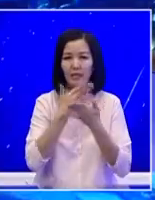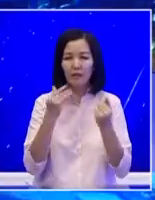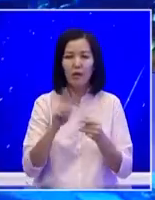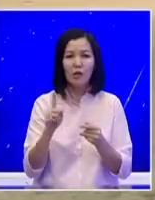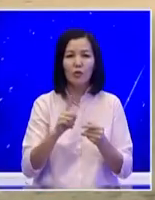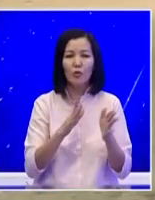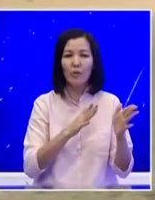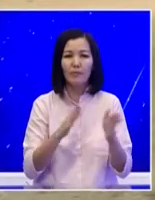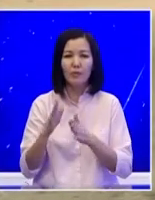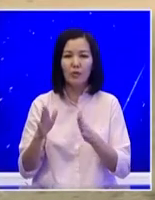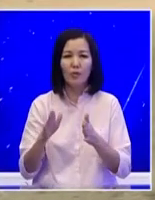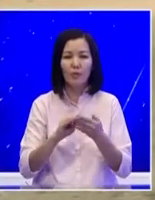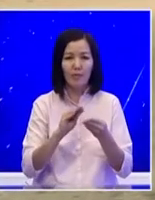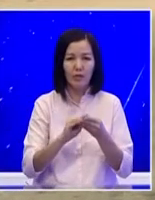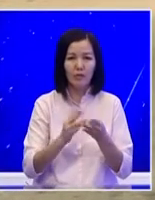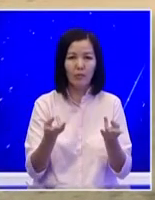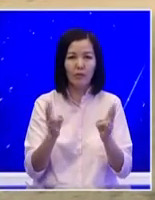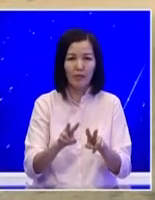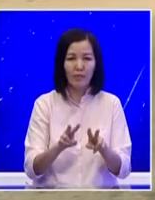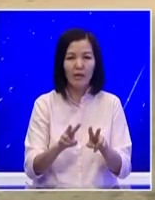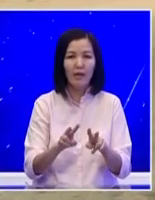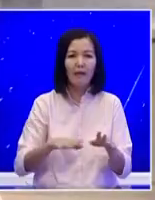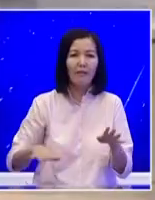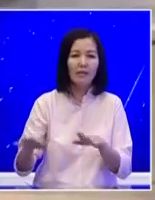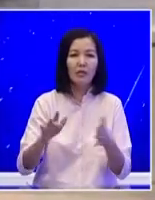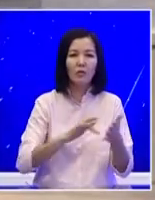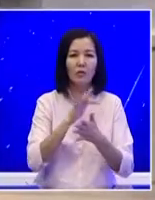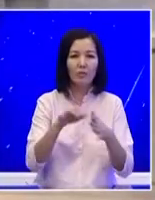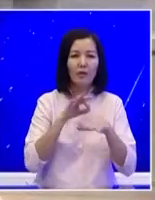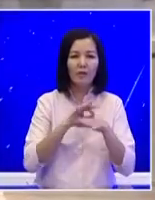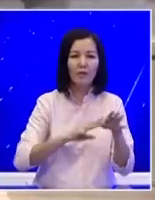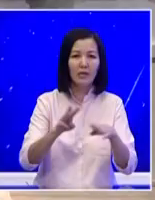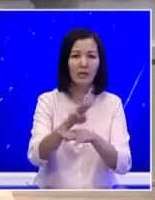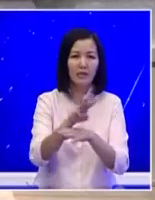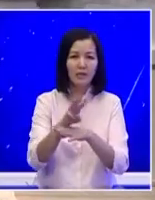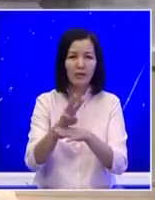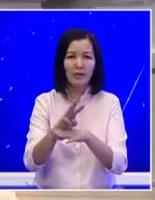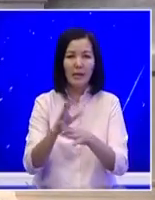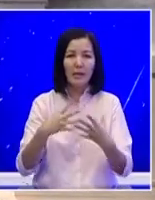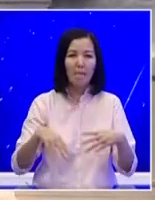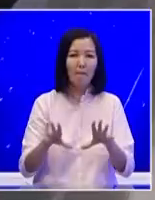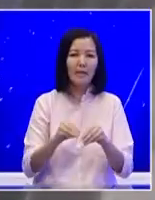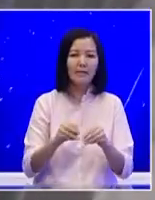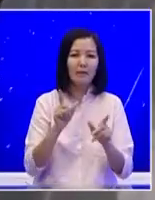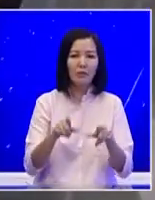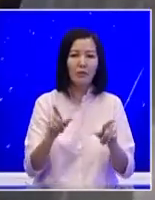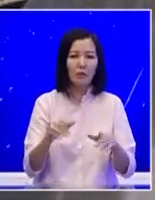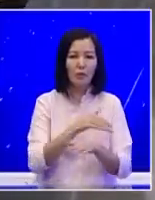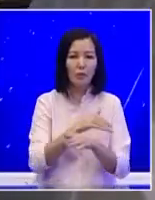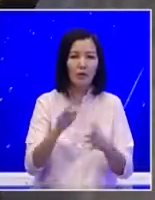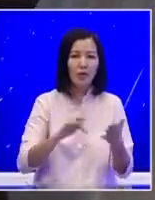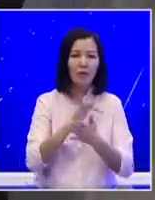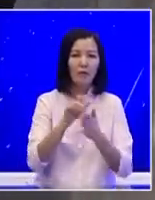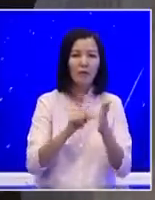чтобы обстановка по-прежнему оставалась в норме, на территории города проводится дезинфекция мест массового пребывания людей, улиц.